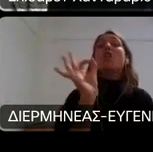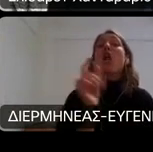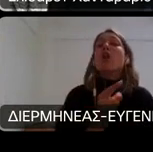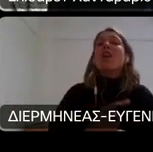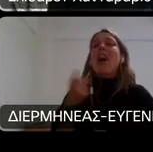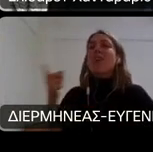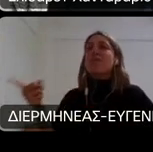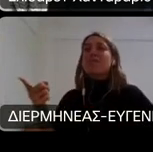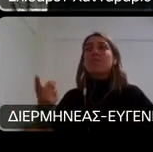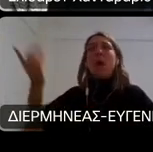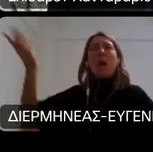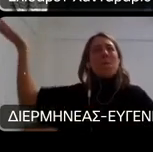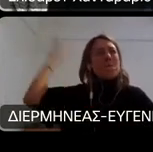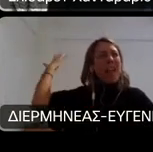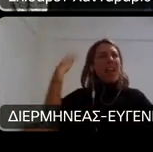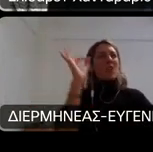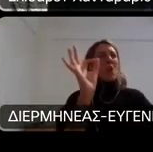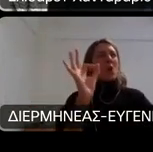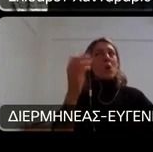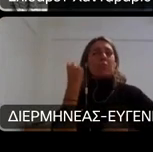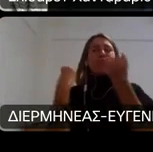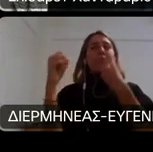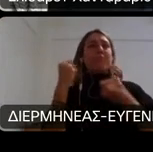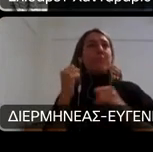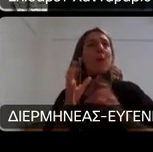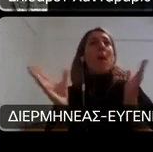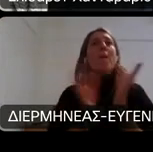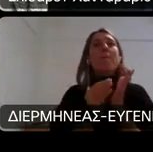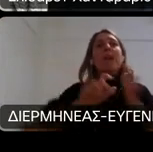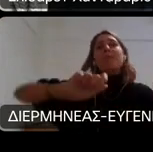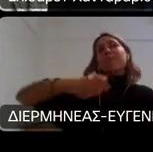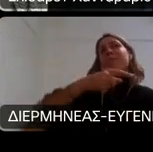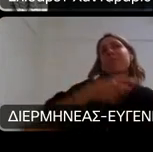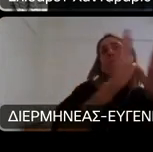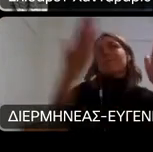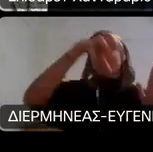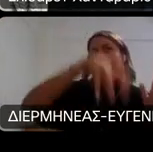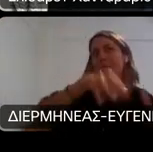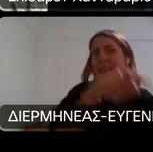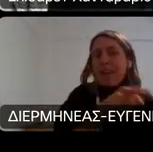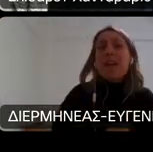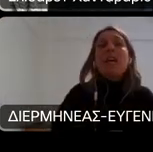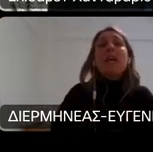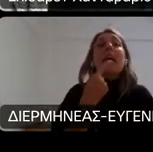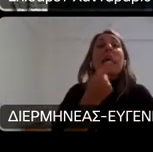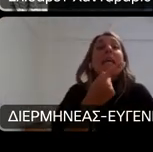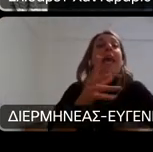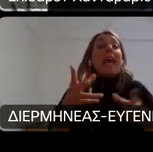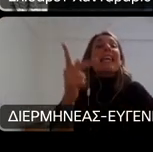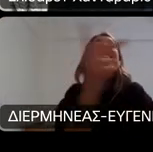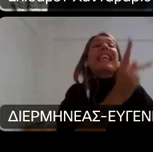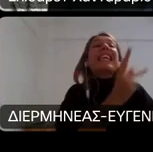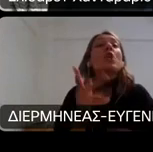των περασμένων αιώνων που χρησιμοποιείται ακόμα στα εργαλεία της βιβλιοθηκονομίας, και οι βιβλιοθηκονομικές κοινότητες προσπαθούν να